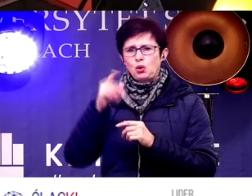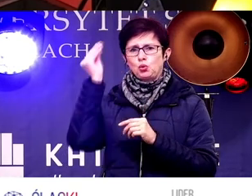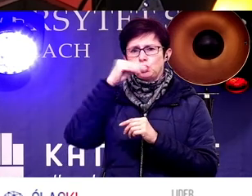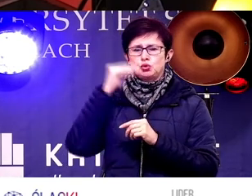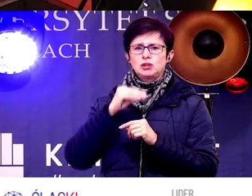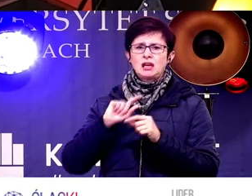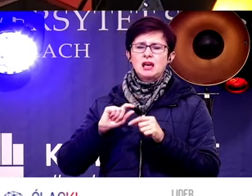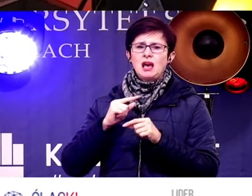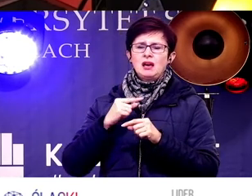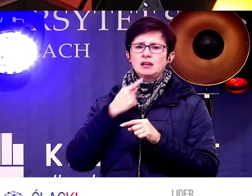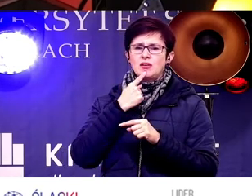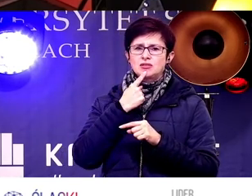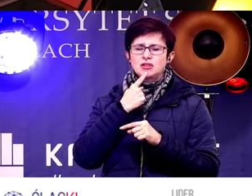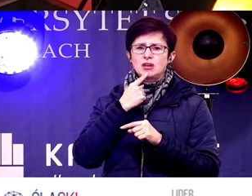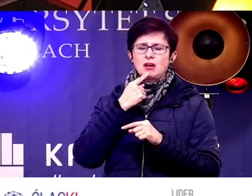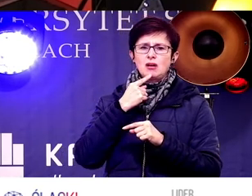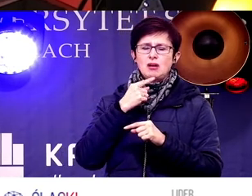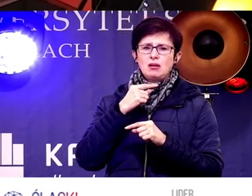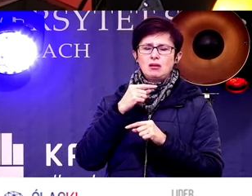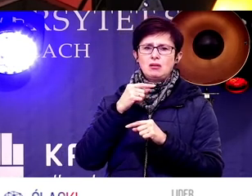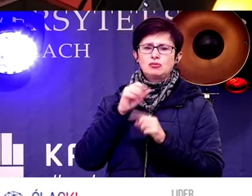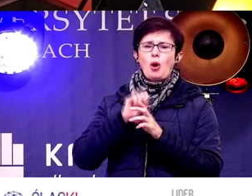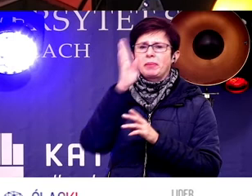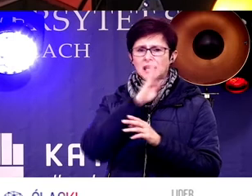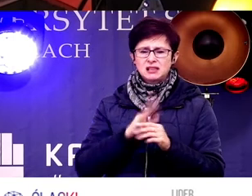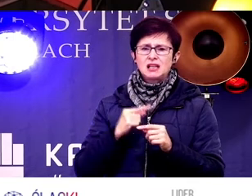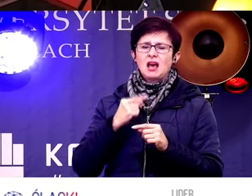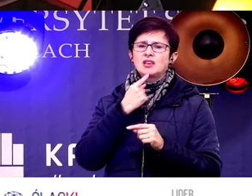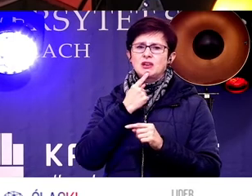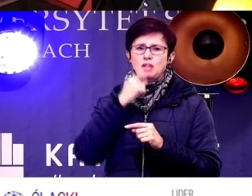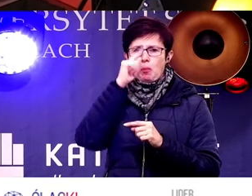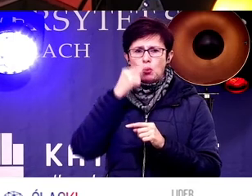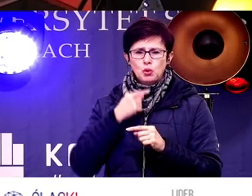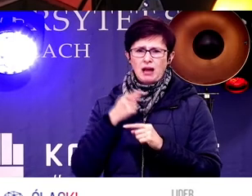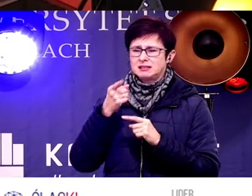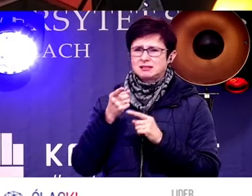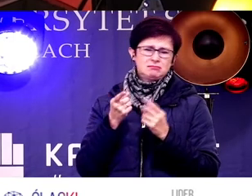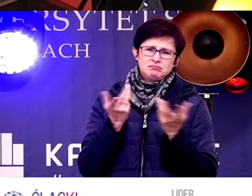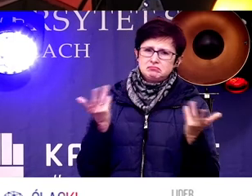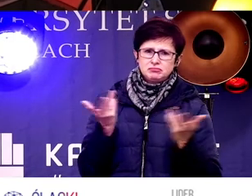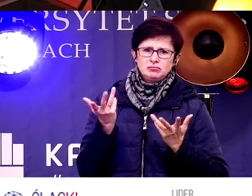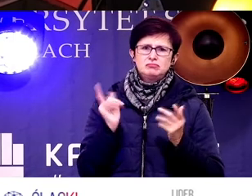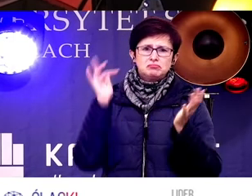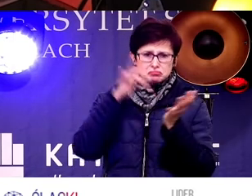portugalskiego. Więc to nie jest tak, że no nie możemy znać wszystkich języków świata. Natomiast w każdym